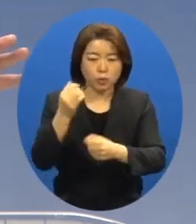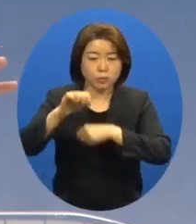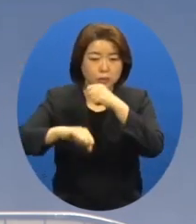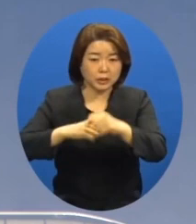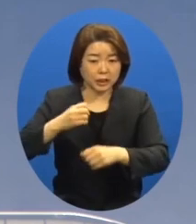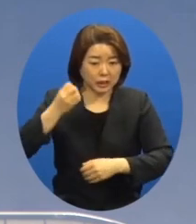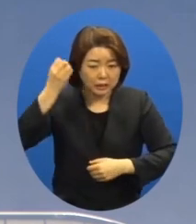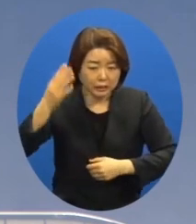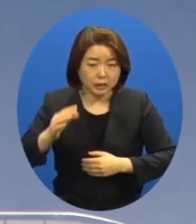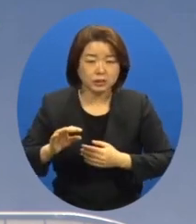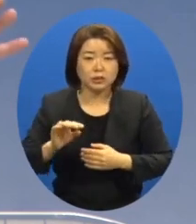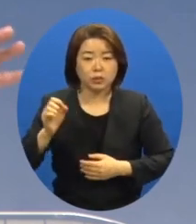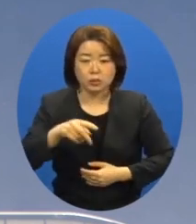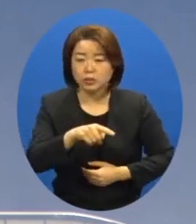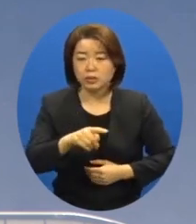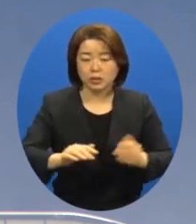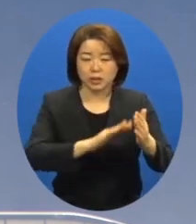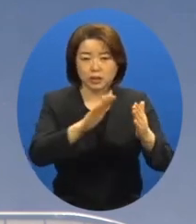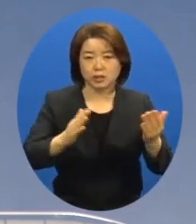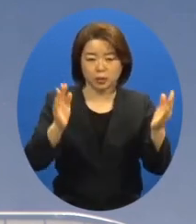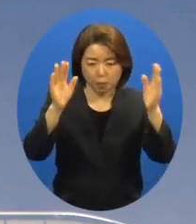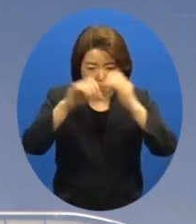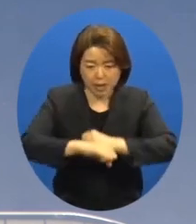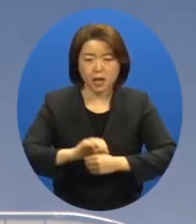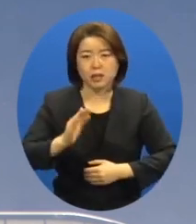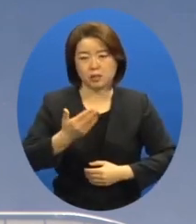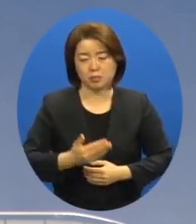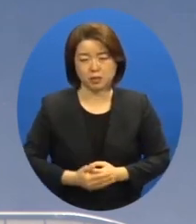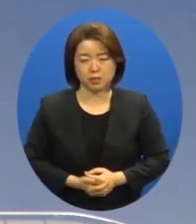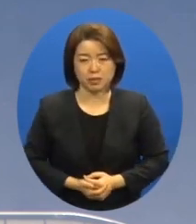잃어버리고 그 가정은 파멸하게 되는 겁니다.